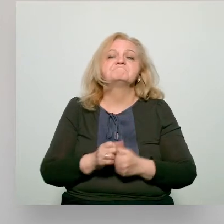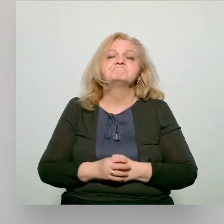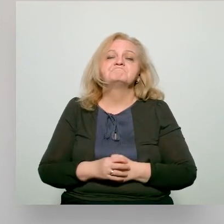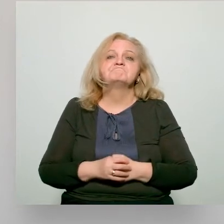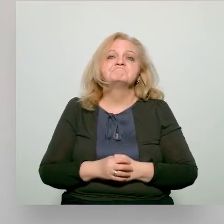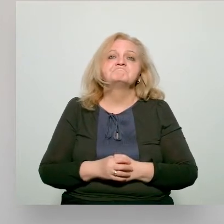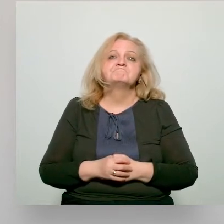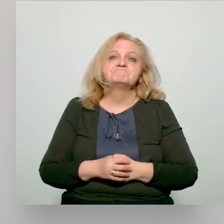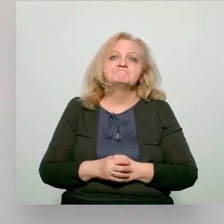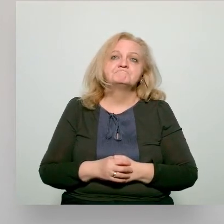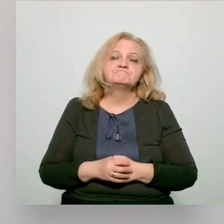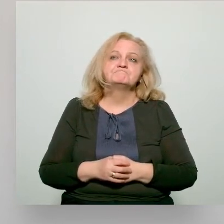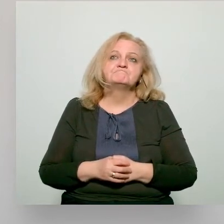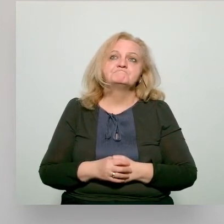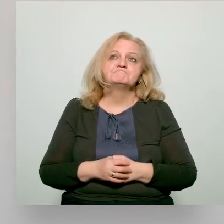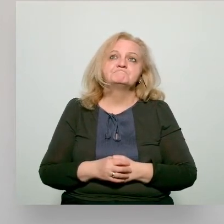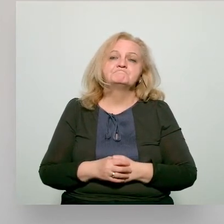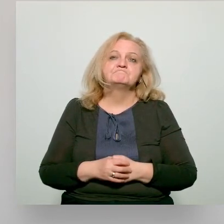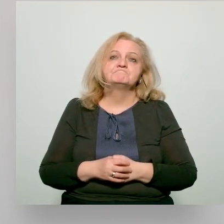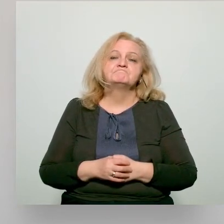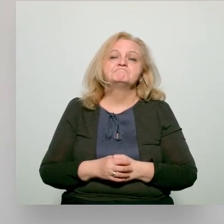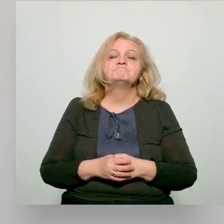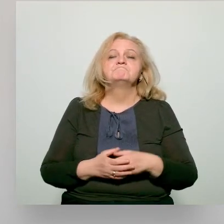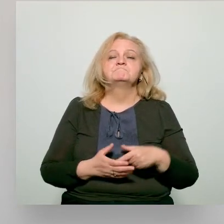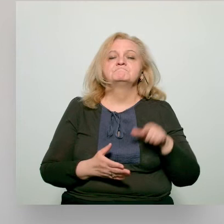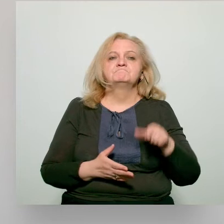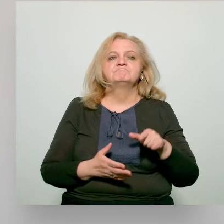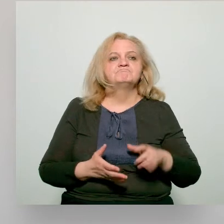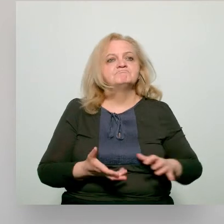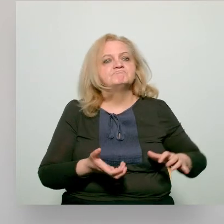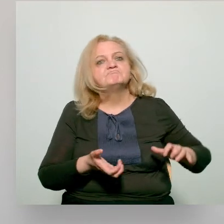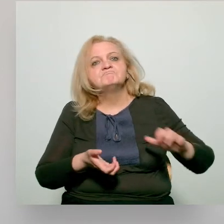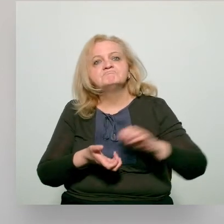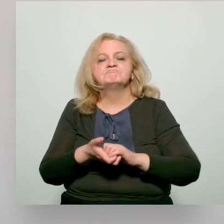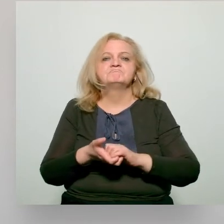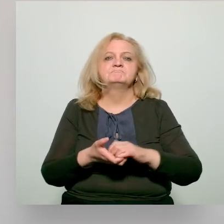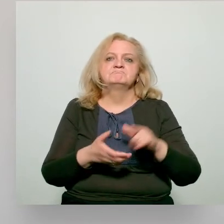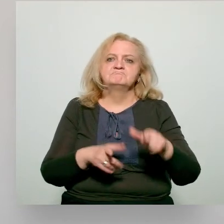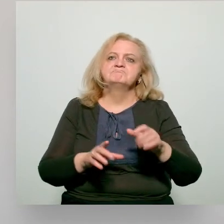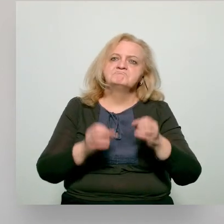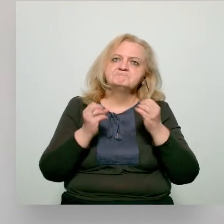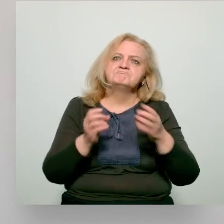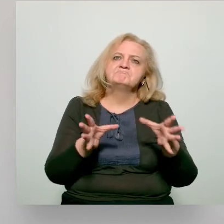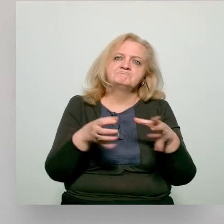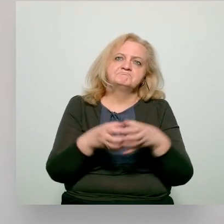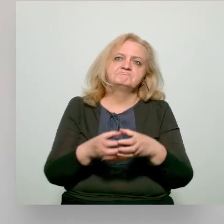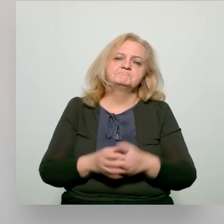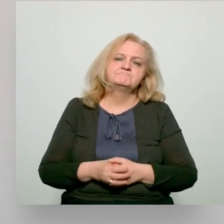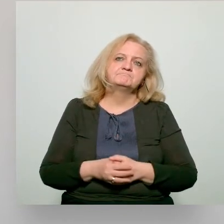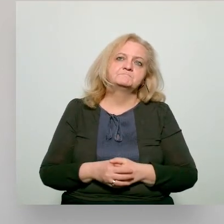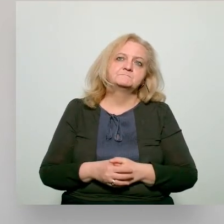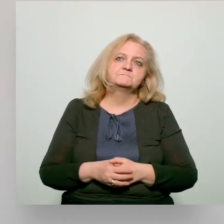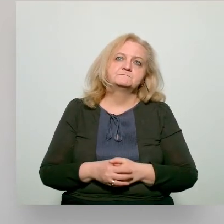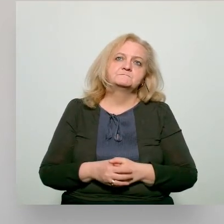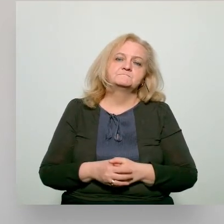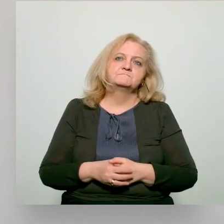żyjącą, powstałą, funkcjonującą na granicy cywilizacji. I w każdym przypadku ta